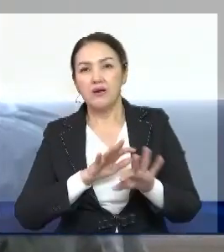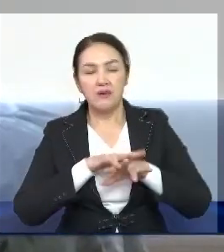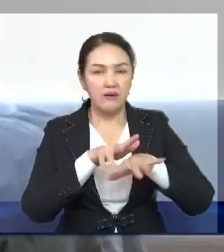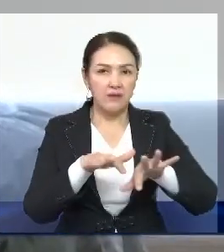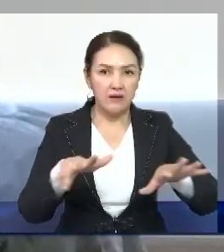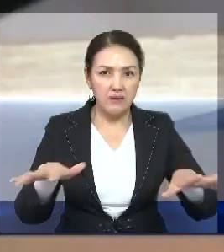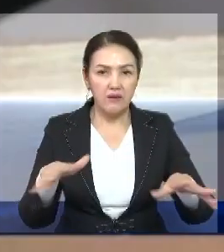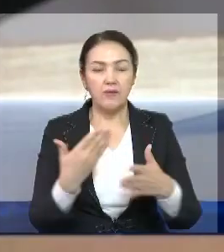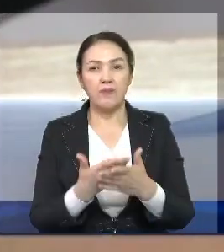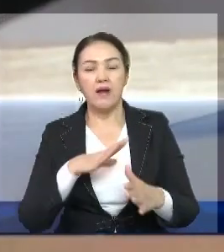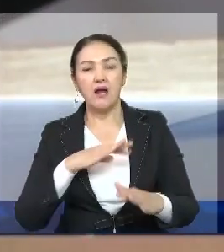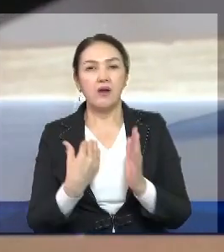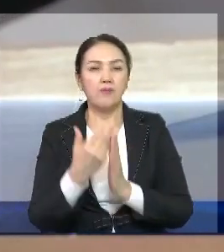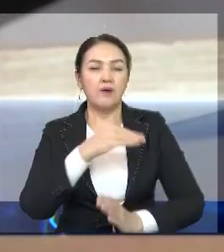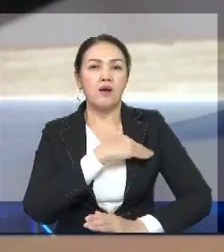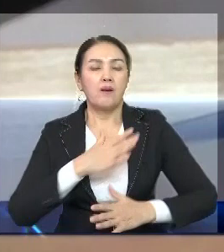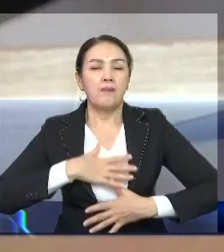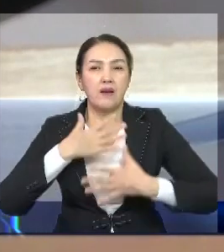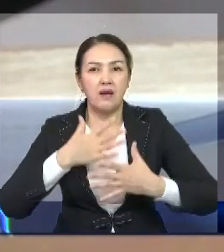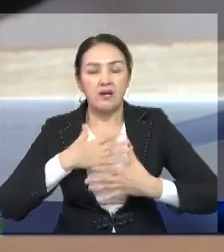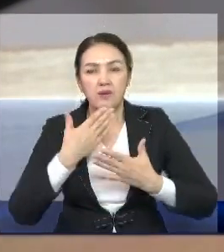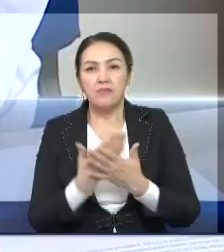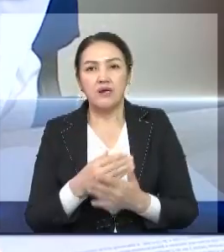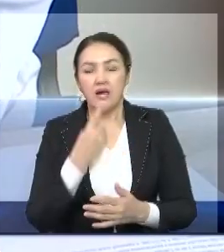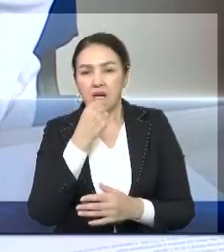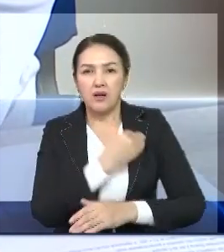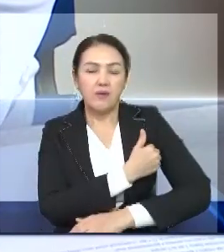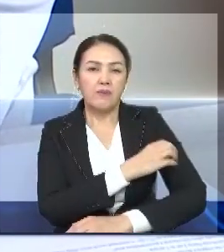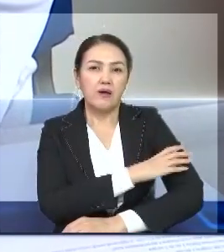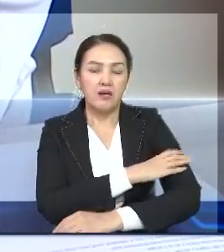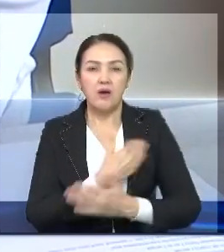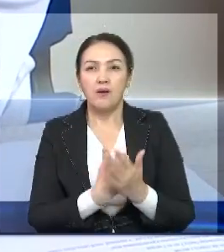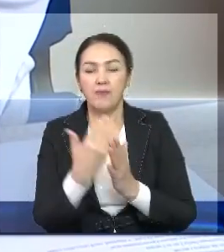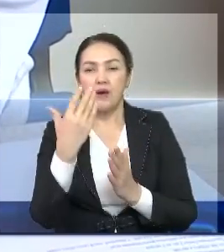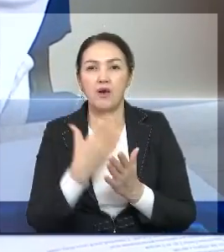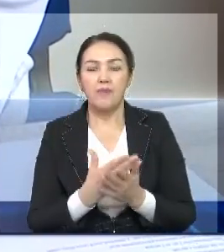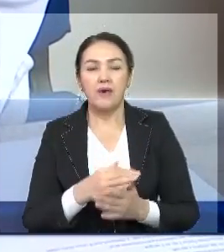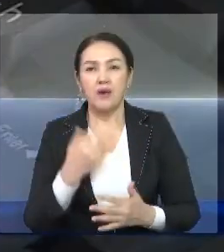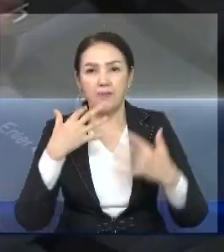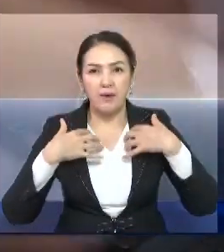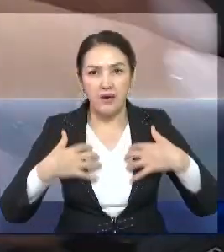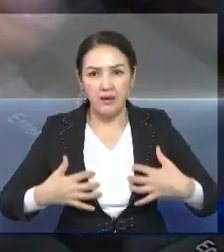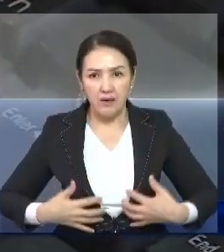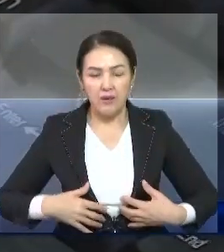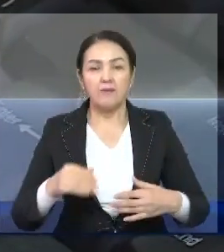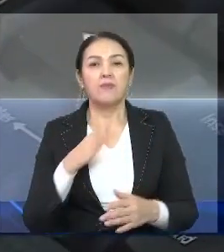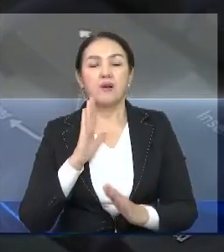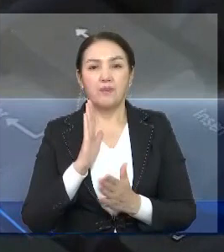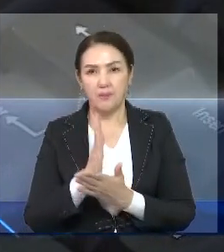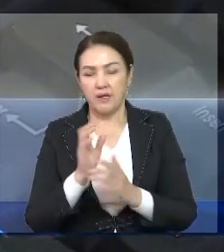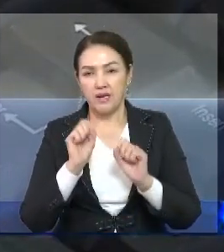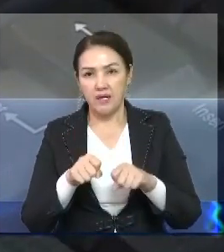тарайды. Клиникалық белгілері жоғары тыныс жолдарының қабынуы, қызу көтерілуі, кейін денеде қызыл бөртпенің пайда болуымен